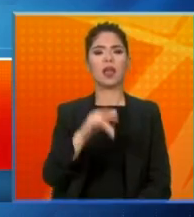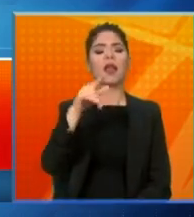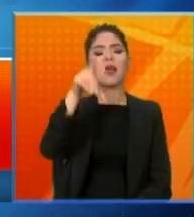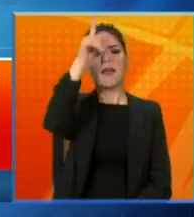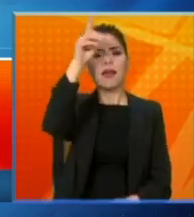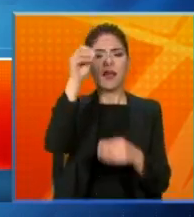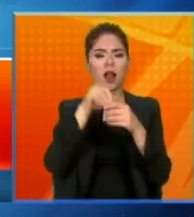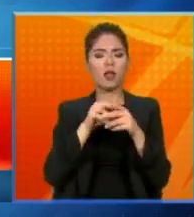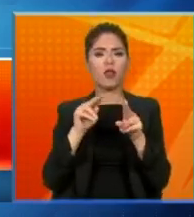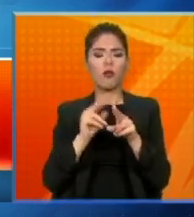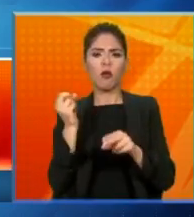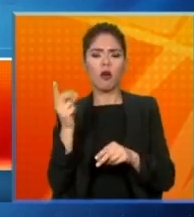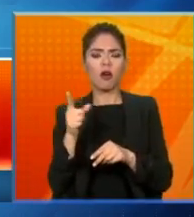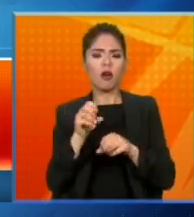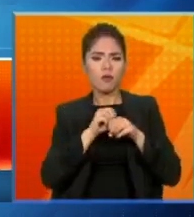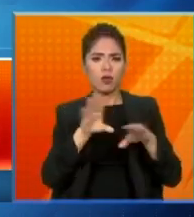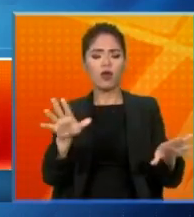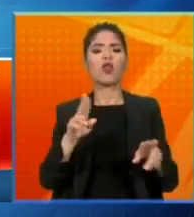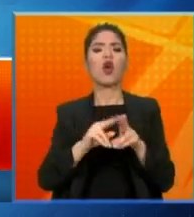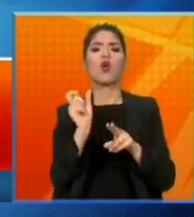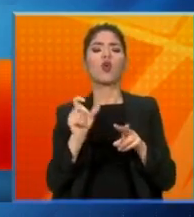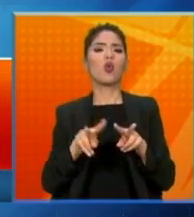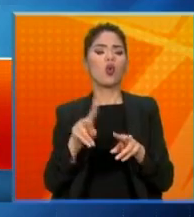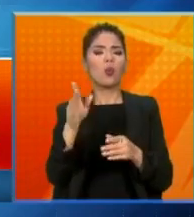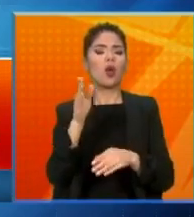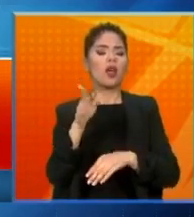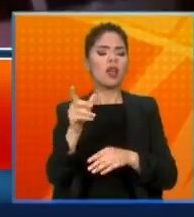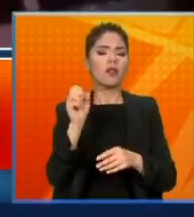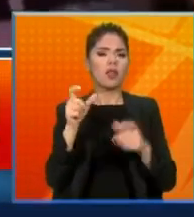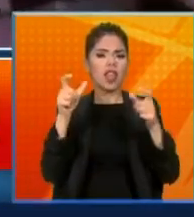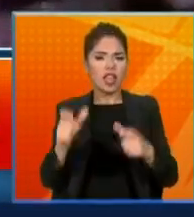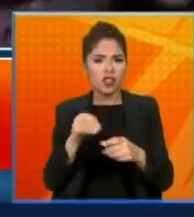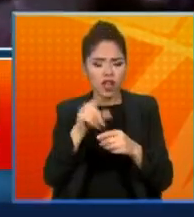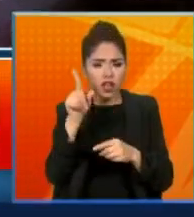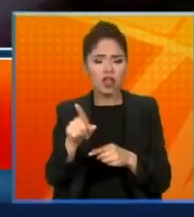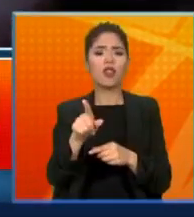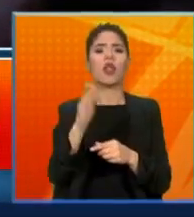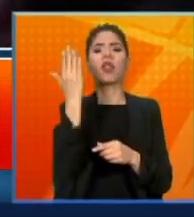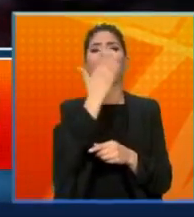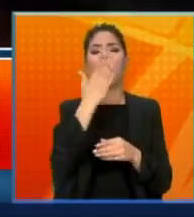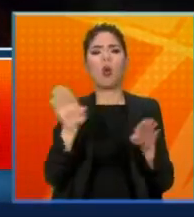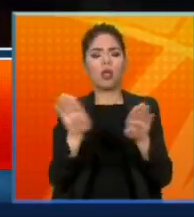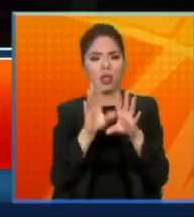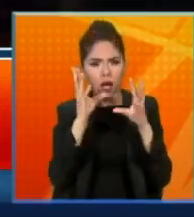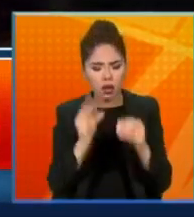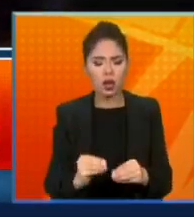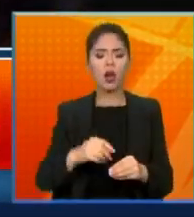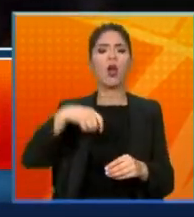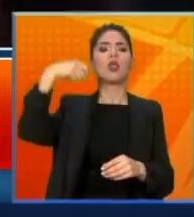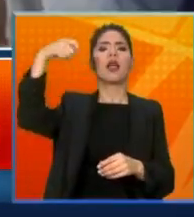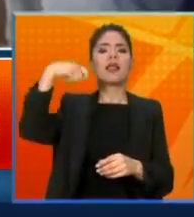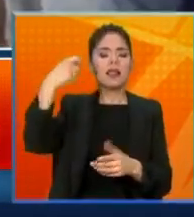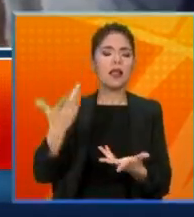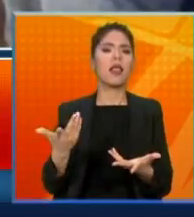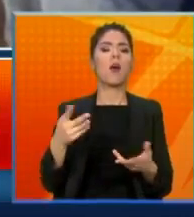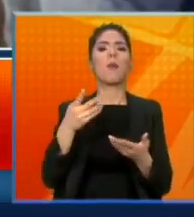İran'da virüsün yayılmaya başladığı Kum şehrinde ordu sokağa indi. Okullar tatil edildi. Sinemalar ve müzeler gibi halkın temas